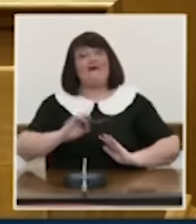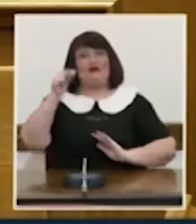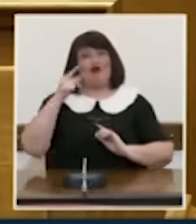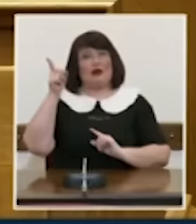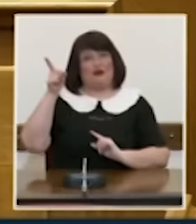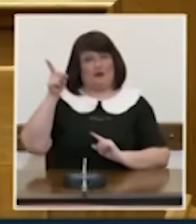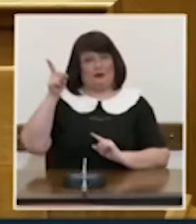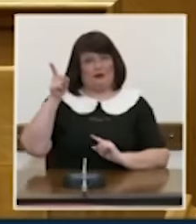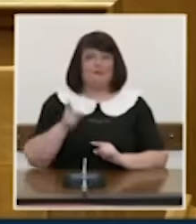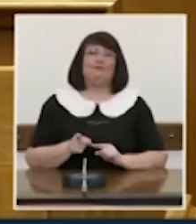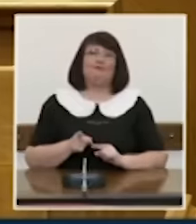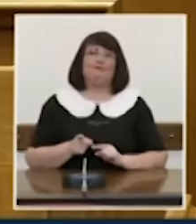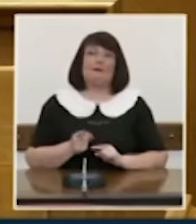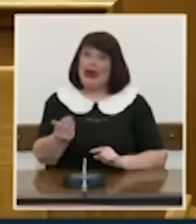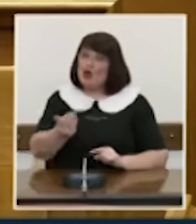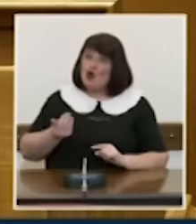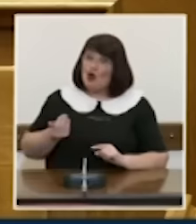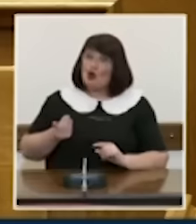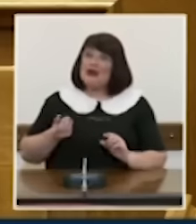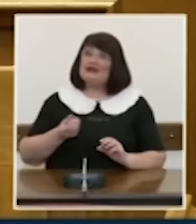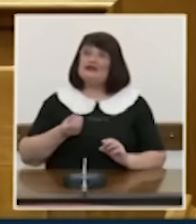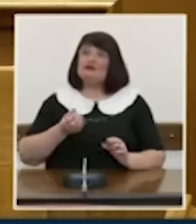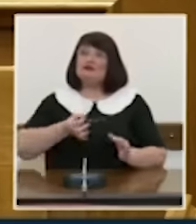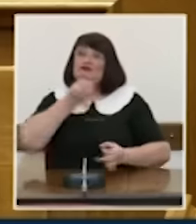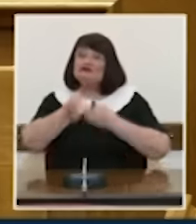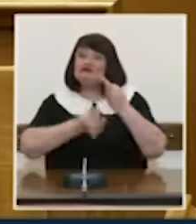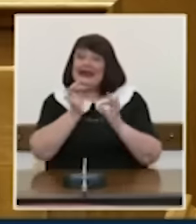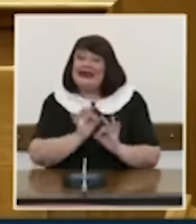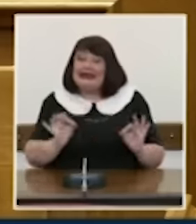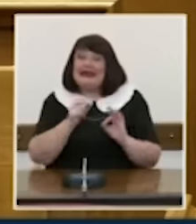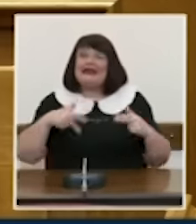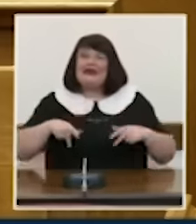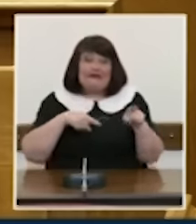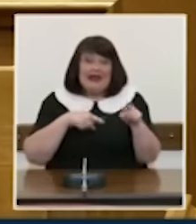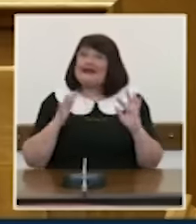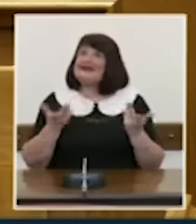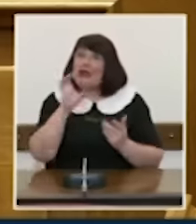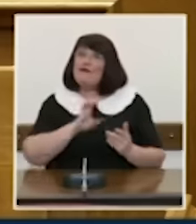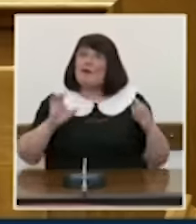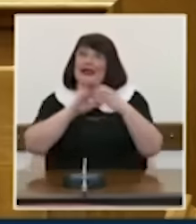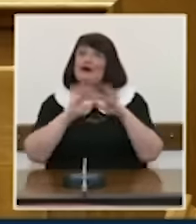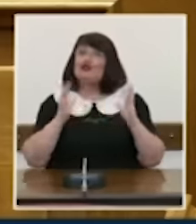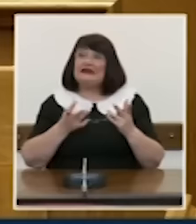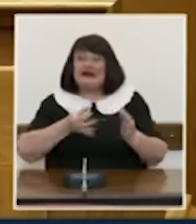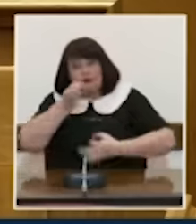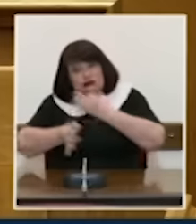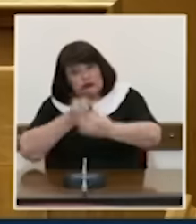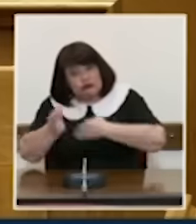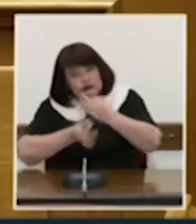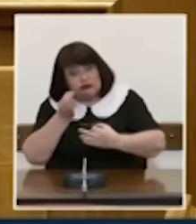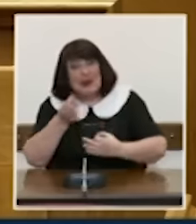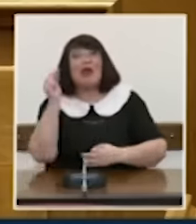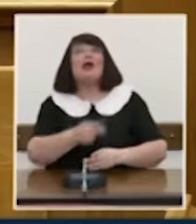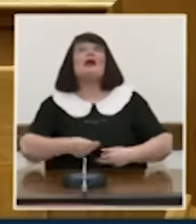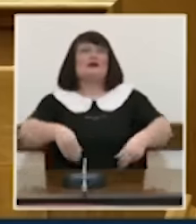Έγκαιρα αποκάλυπταν στο λαό αυτά που τους ετοίμαζε η κυβέρνηση και η Ευρωπαϊκή Ένωση. Σταθερά καταψήφιζαν κάθε